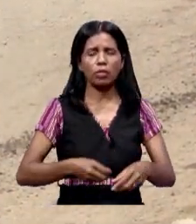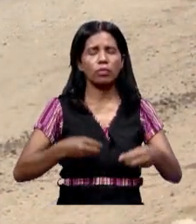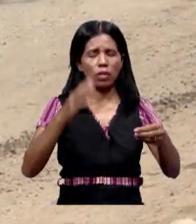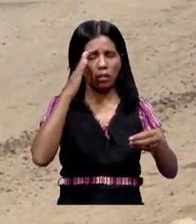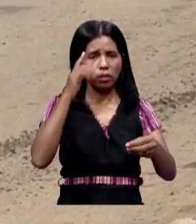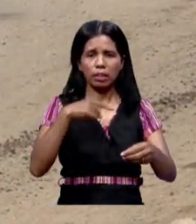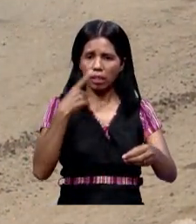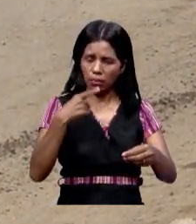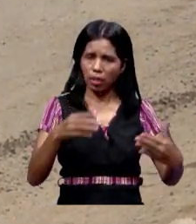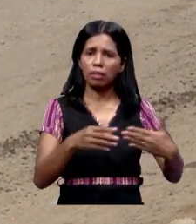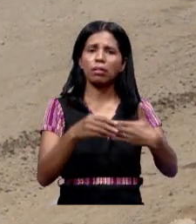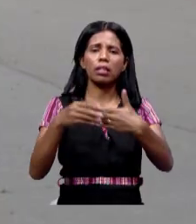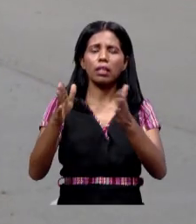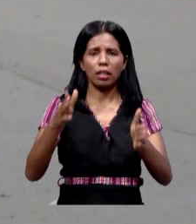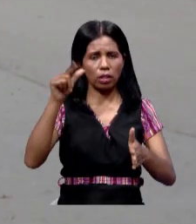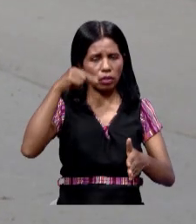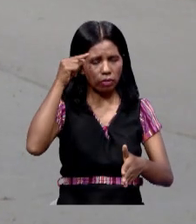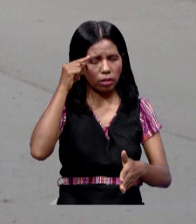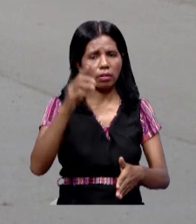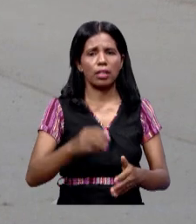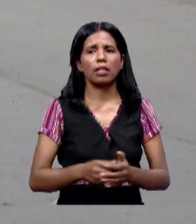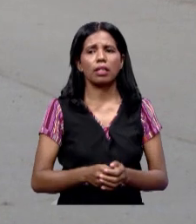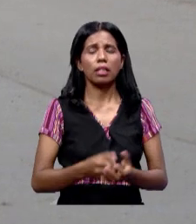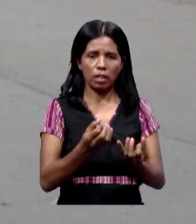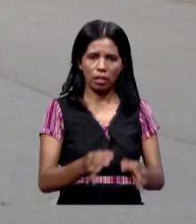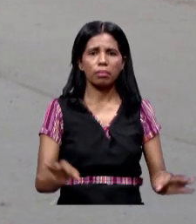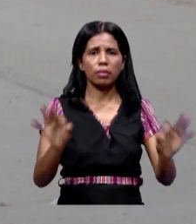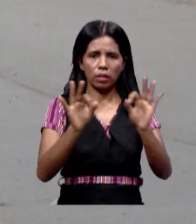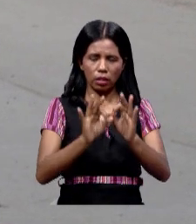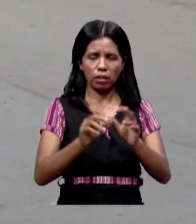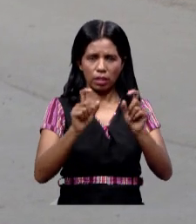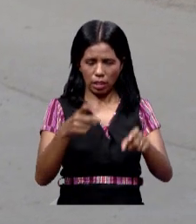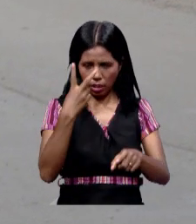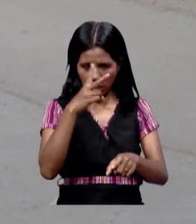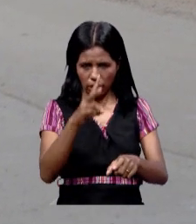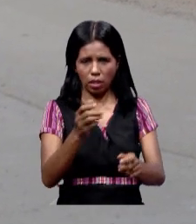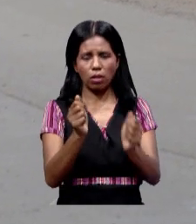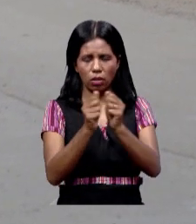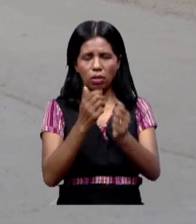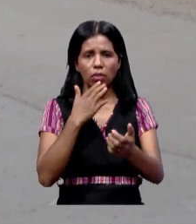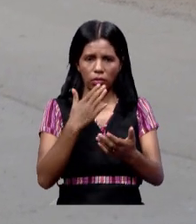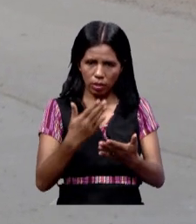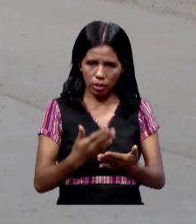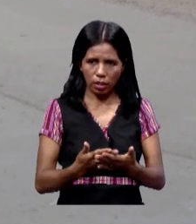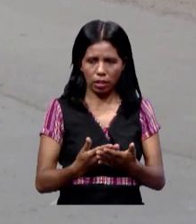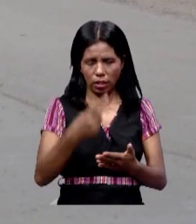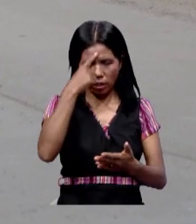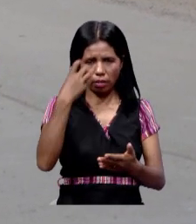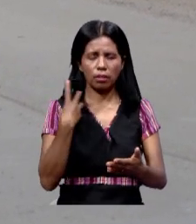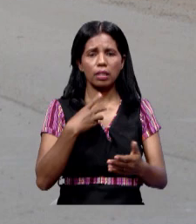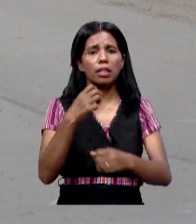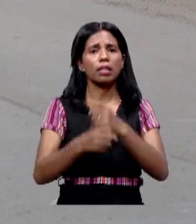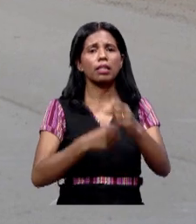lah jadinya lah. Saya mau selalu tidak. Prinsipal nih bawa ini dia tinggal tinggal di dia. Sama itu nih ada taman yang bintian